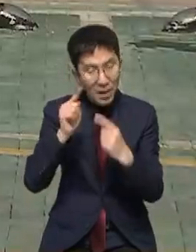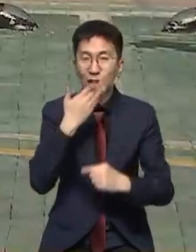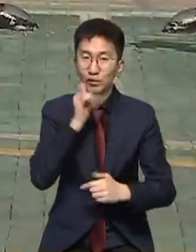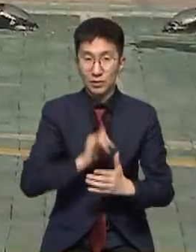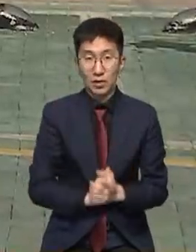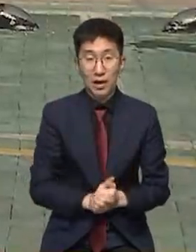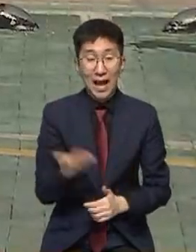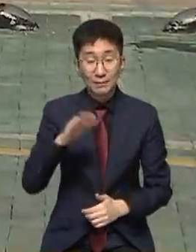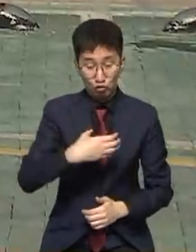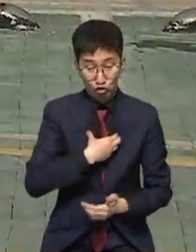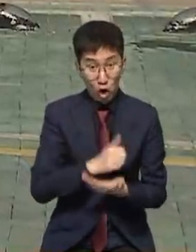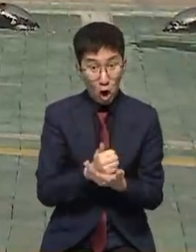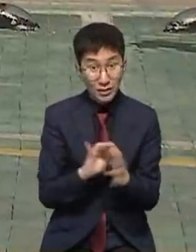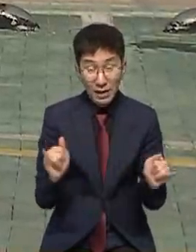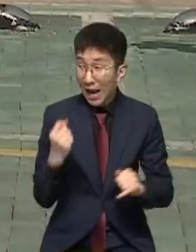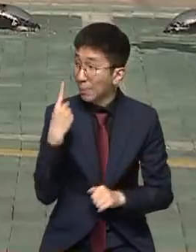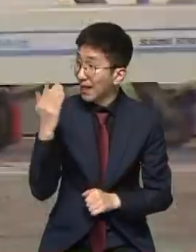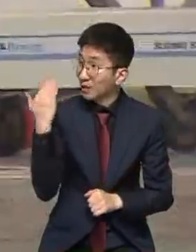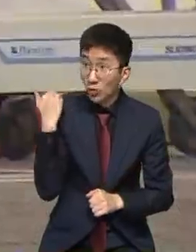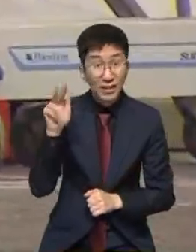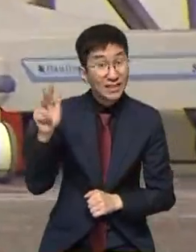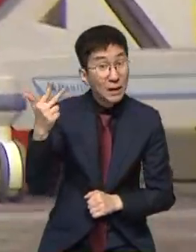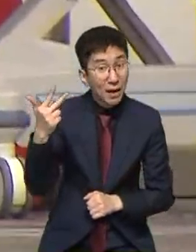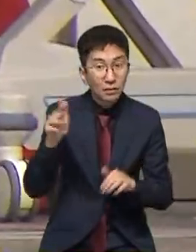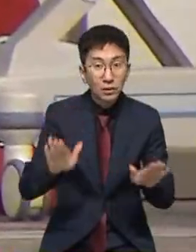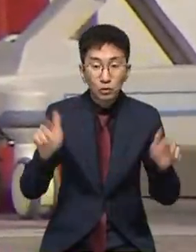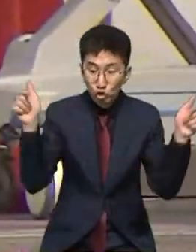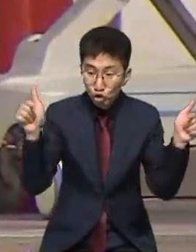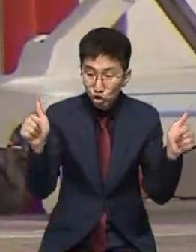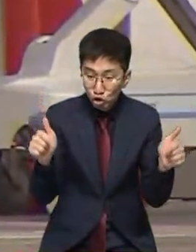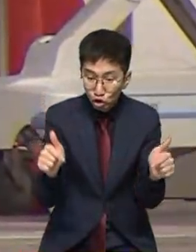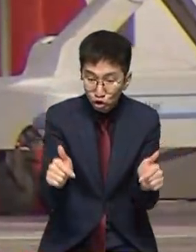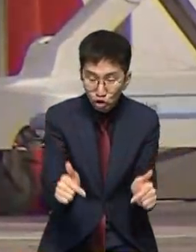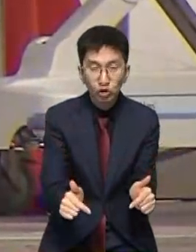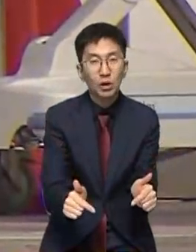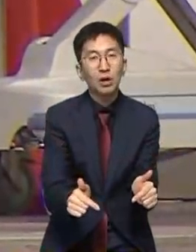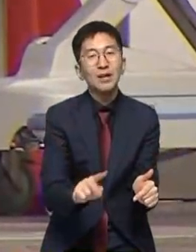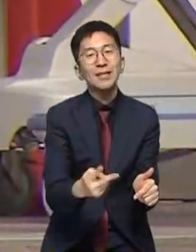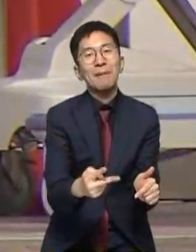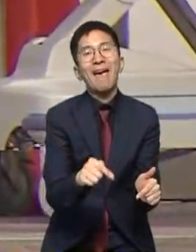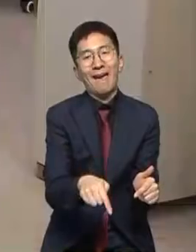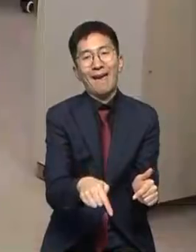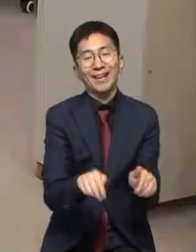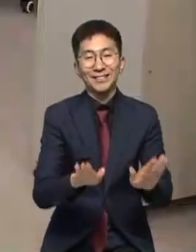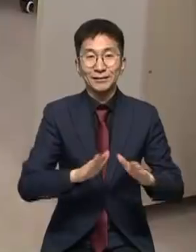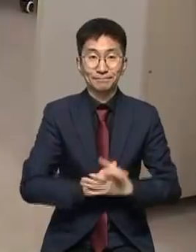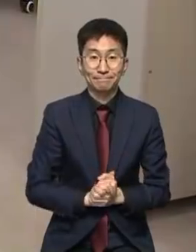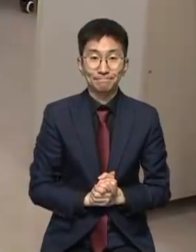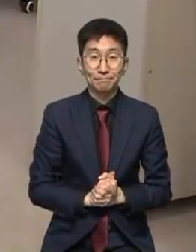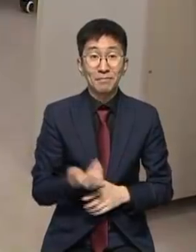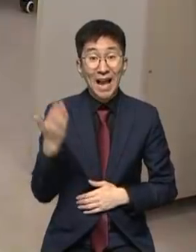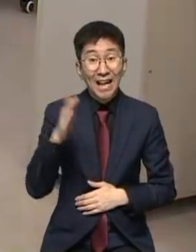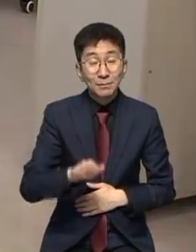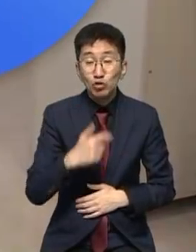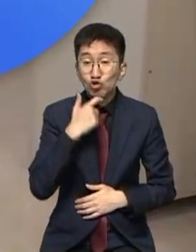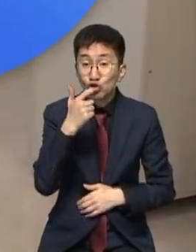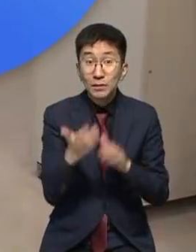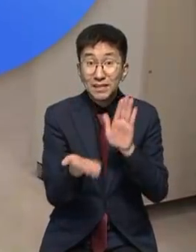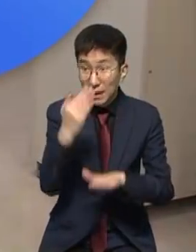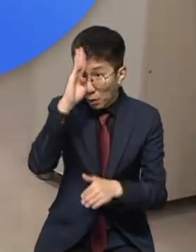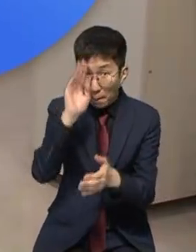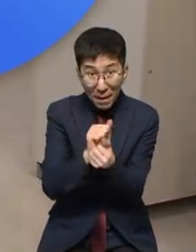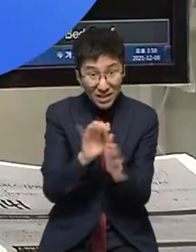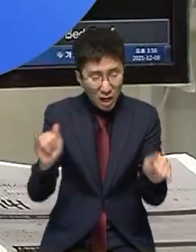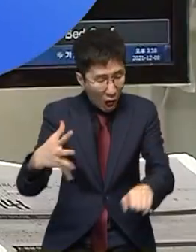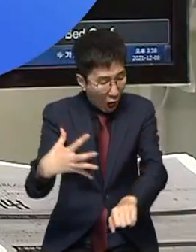위 중증 환자는 한 달 전 700명 대에서 최근 2주 제의 200명 때에 머물고 있습니다 하지만 60세 이상 감염 자도